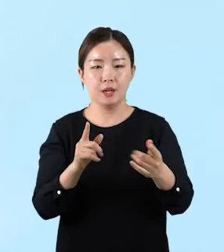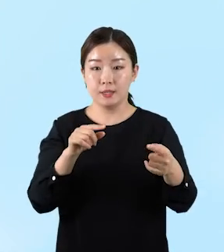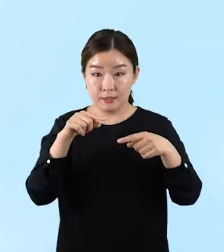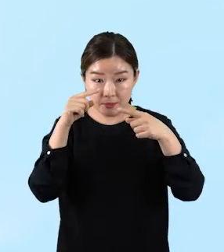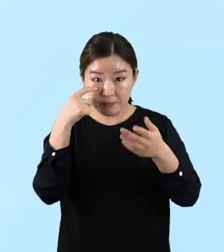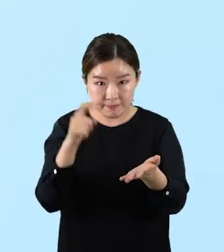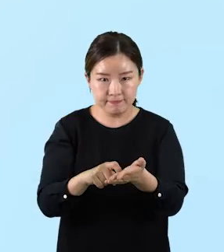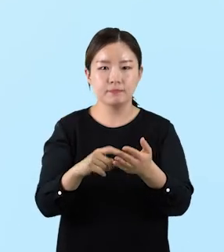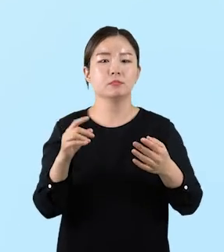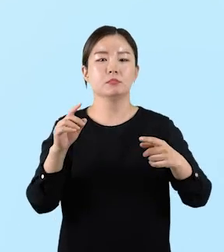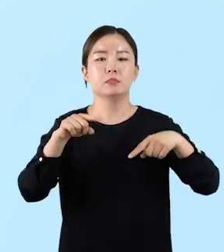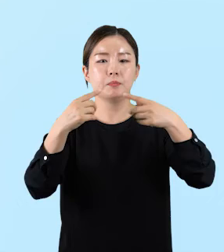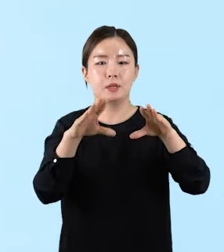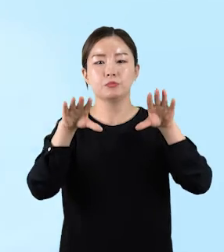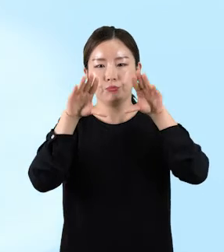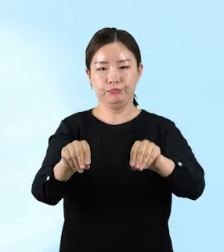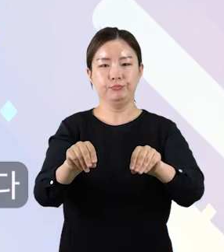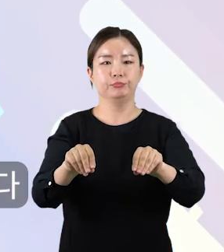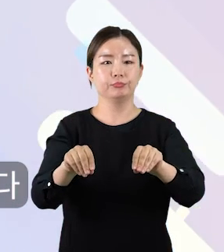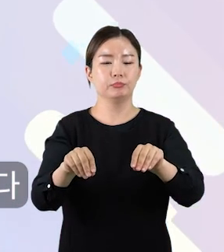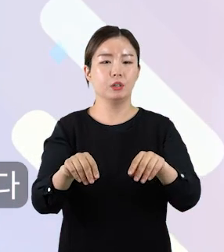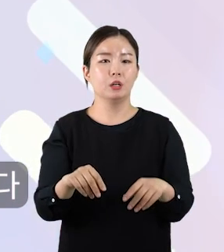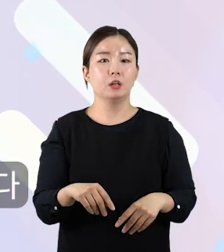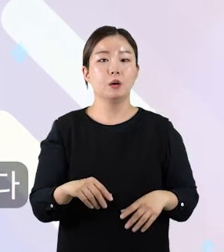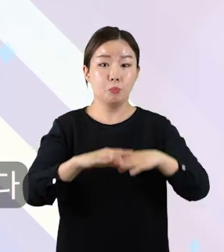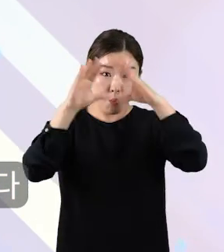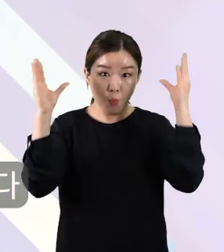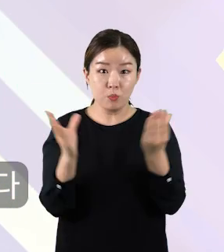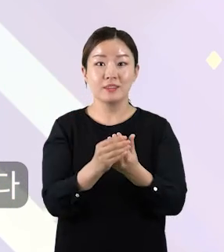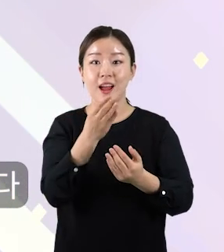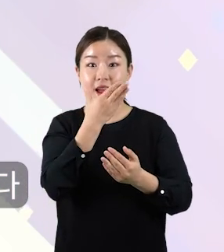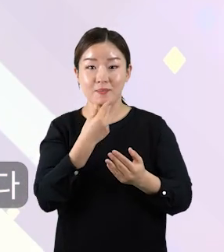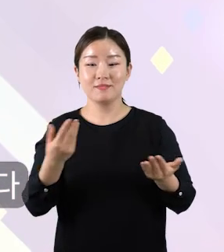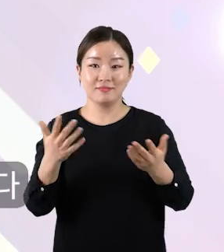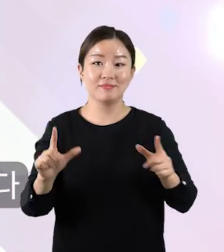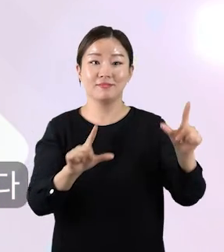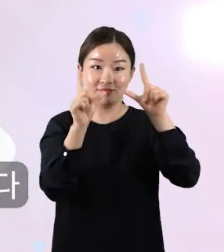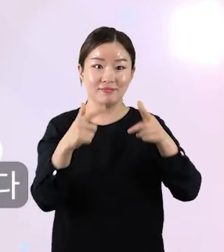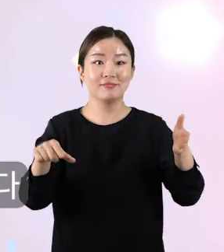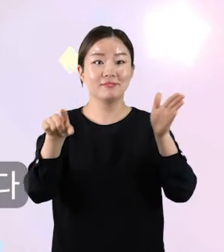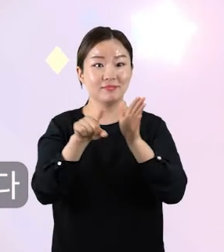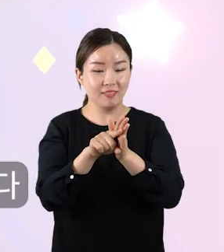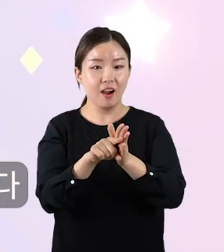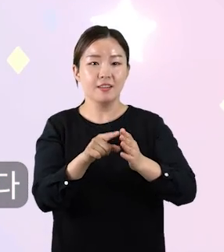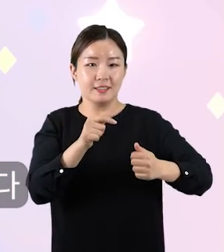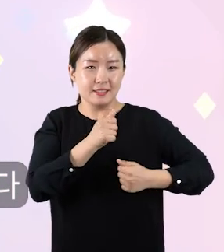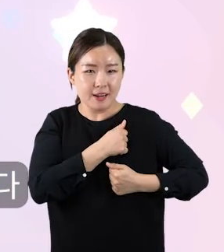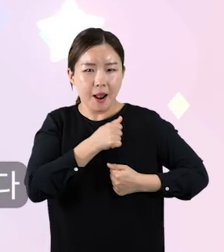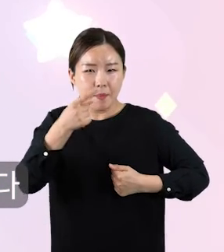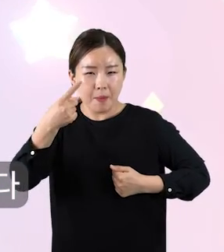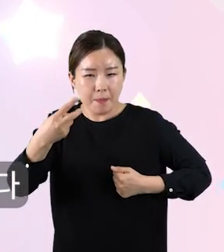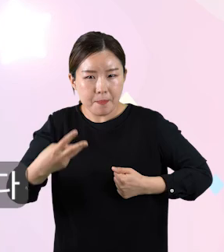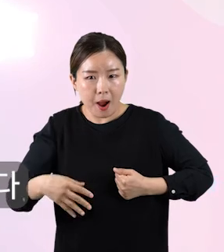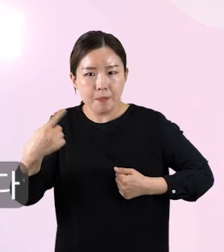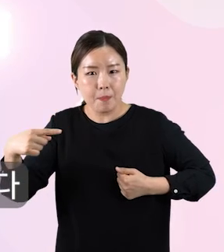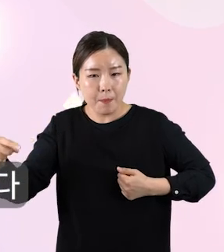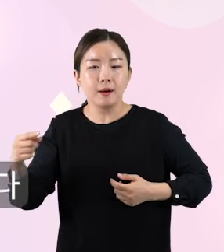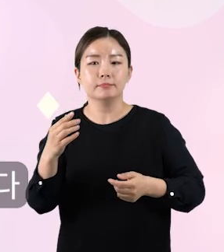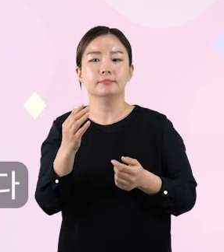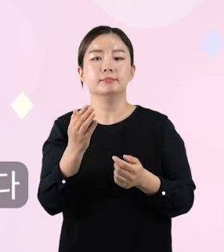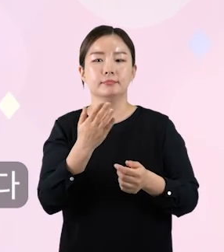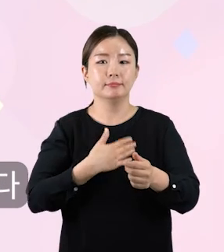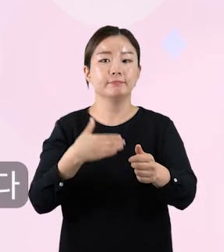경우 참여가 즉시 중단됩니다. 다음은 모두가 행복한 직장 생활을 위해 지켜야 할 몇 가지